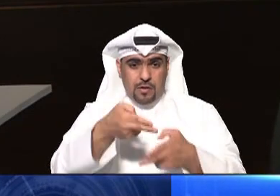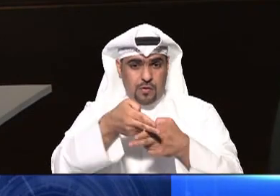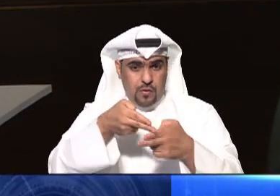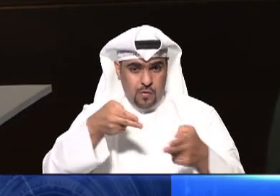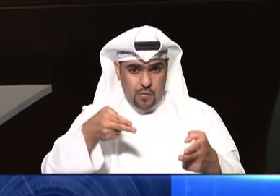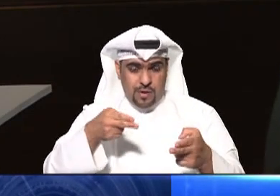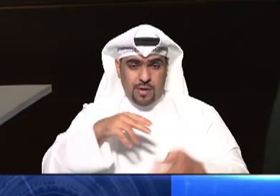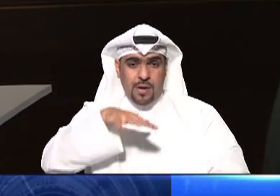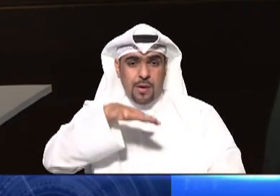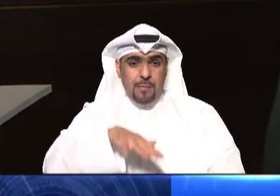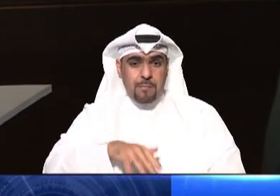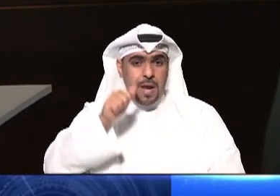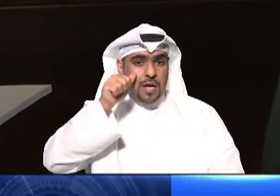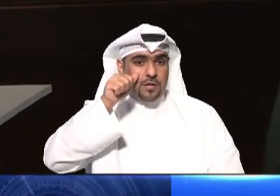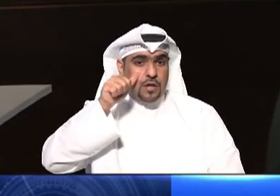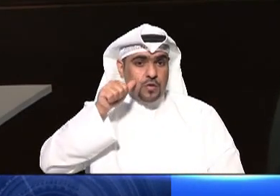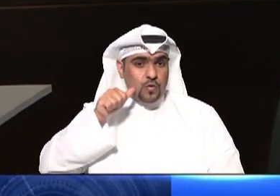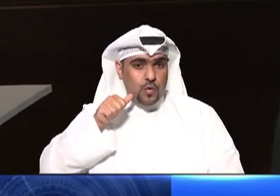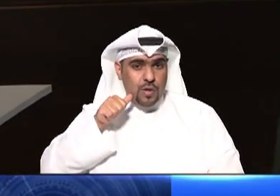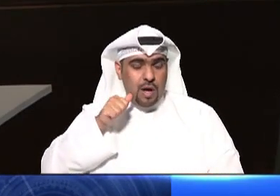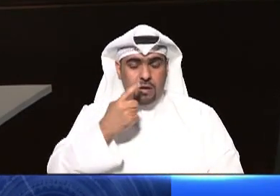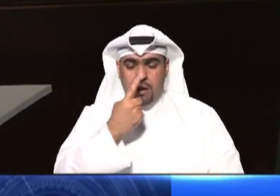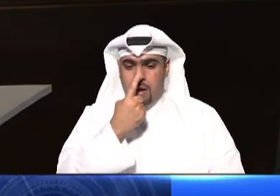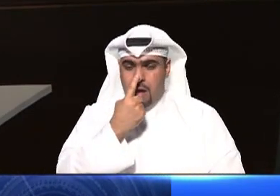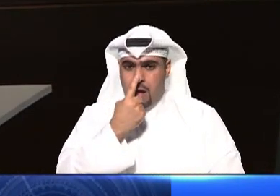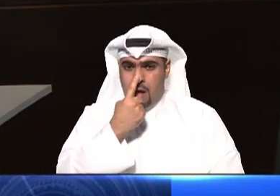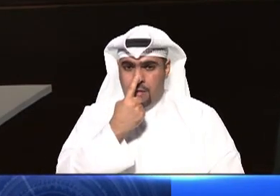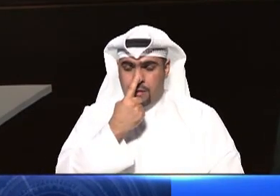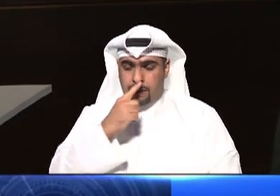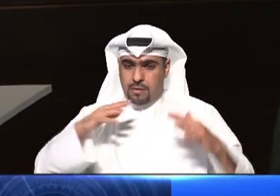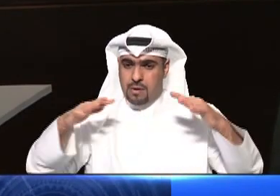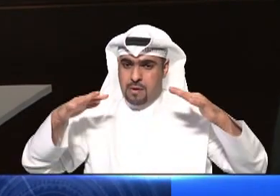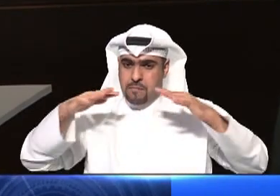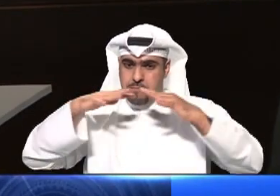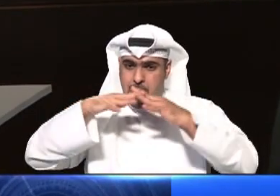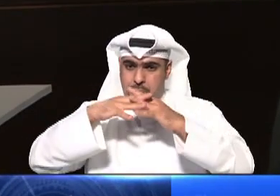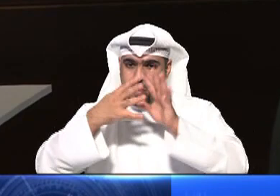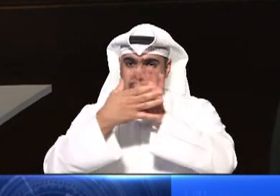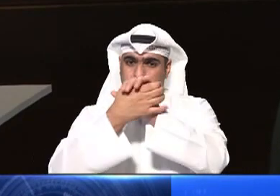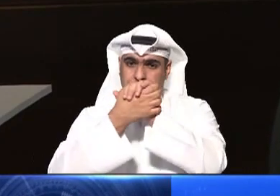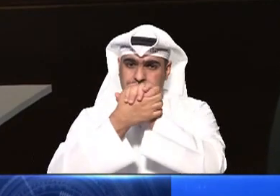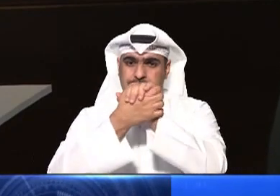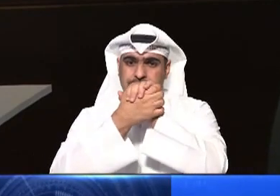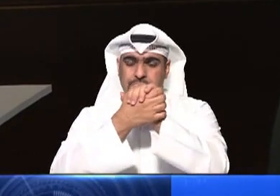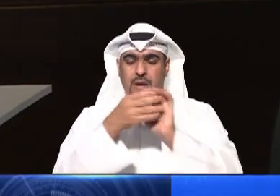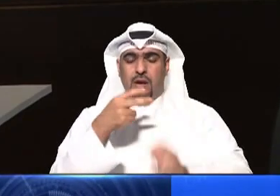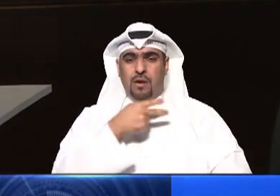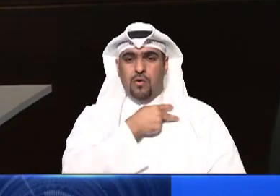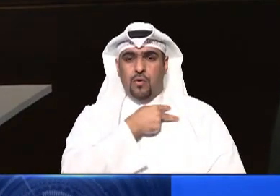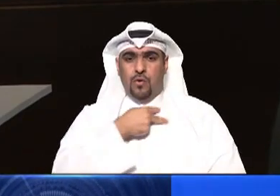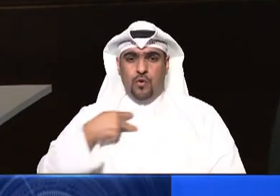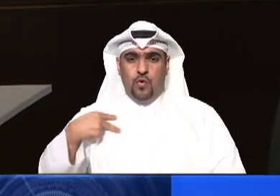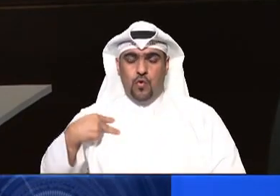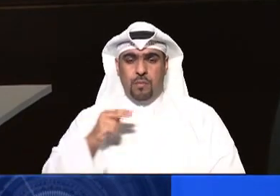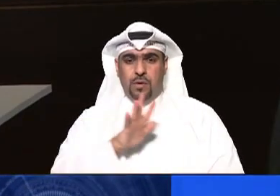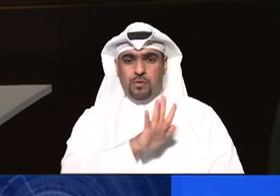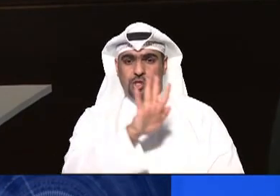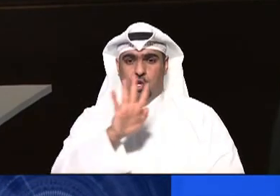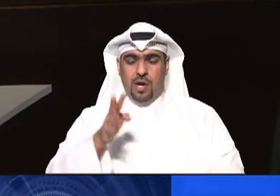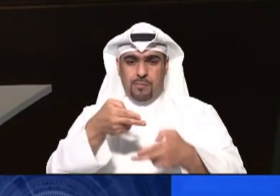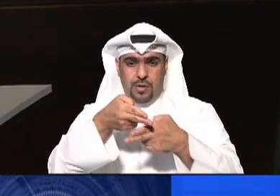باق مناصر وداعم لحكومة وشعب الكويت، وأيضا لا يفوتنا